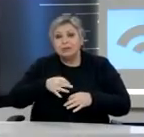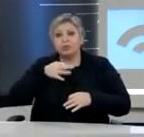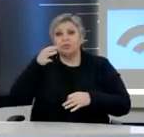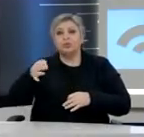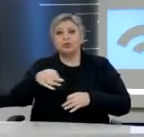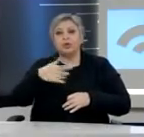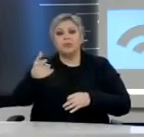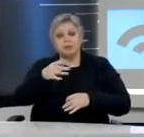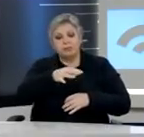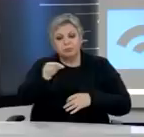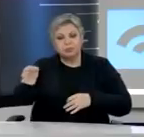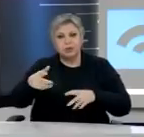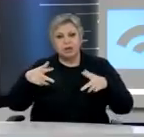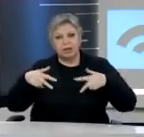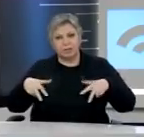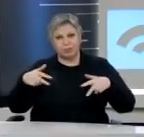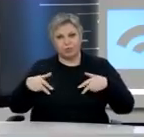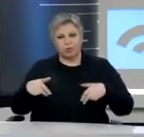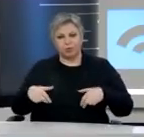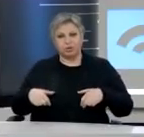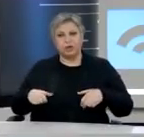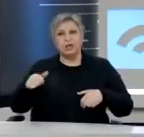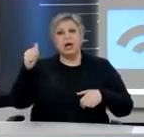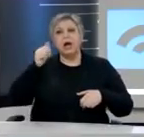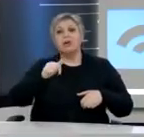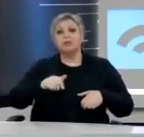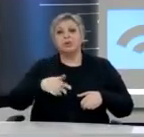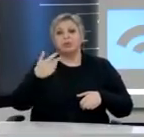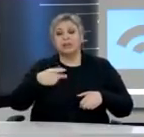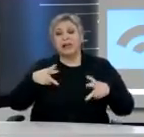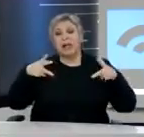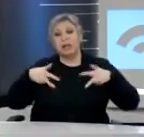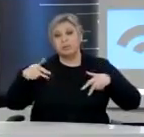ήταν το πρόβλημά σας, δηλαδή, ότι ήταν υφυπουργός και όχι υπουργός, ε?